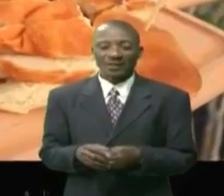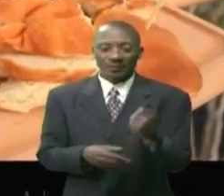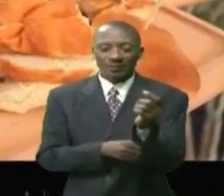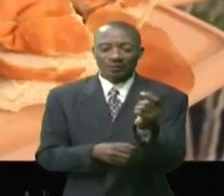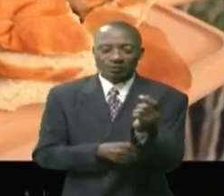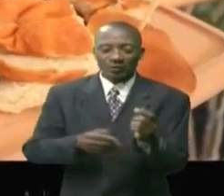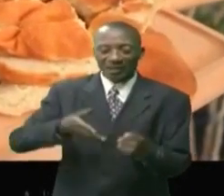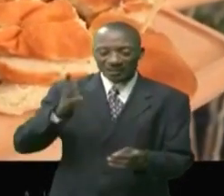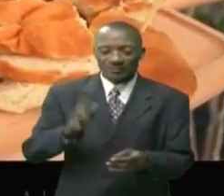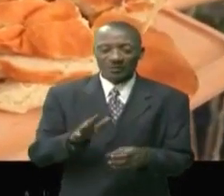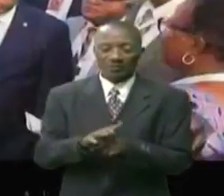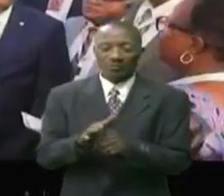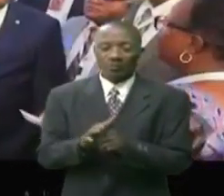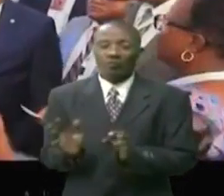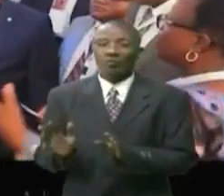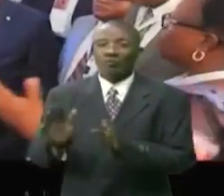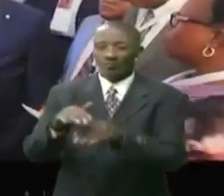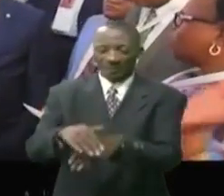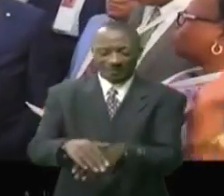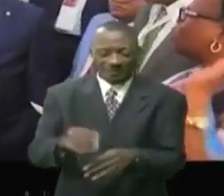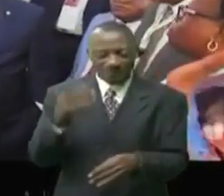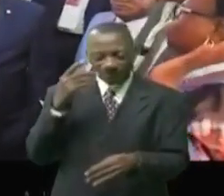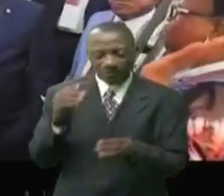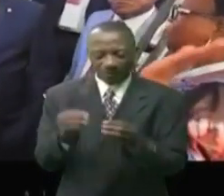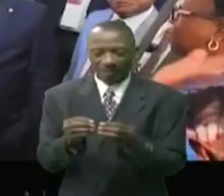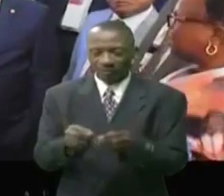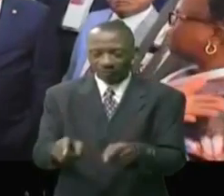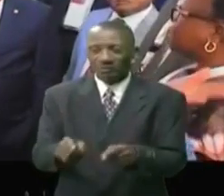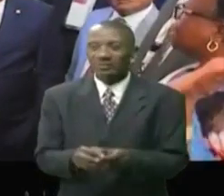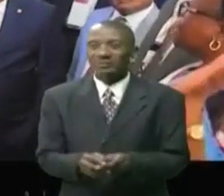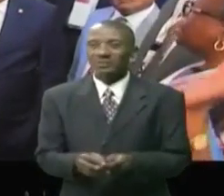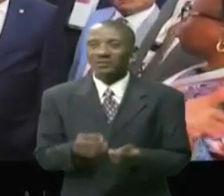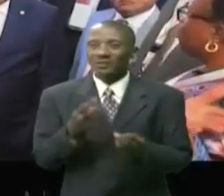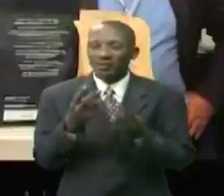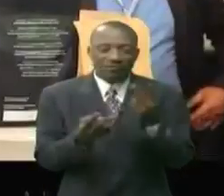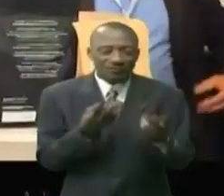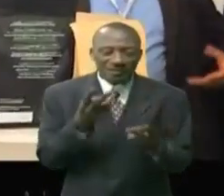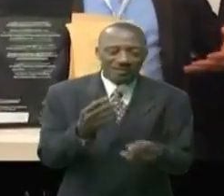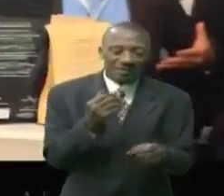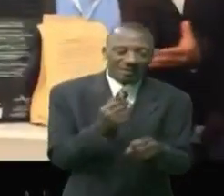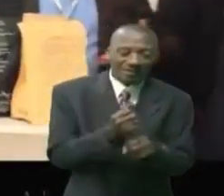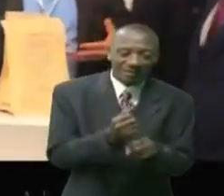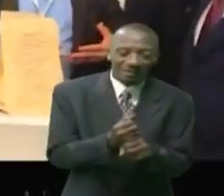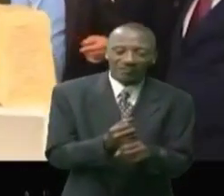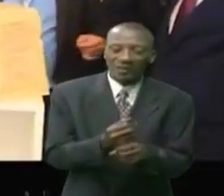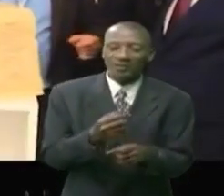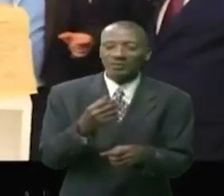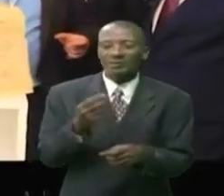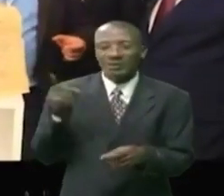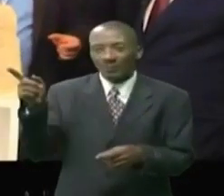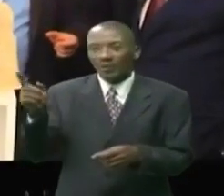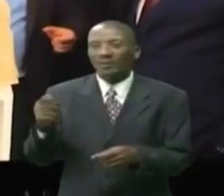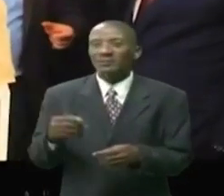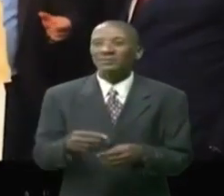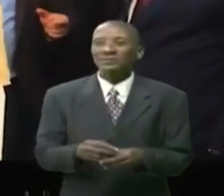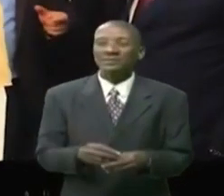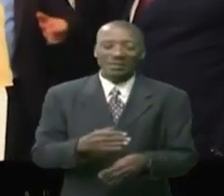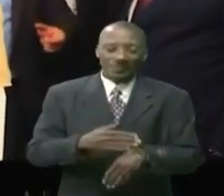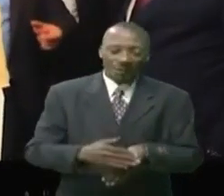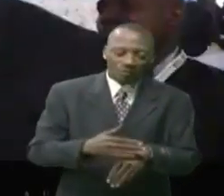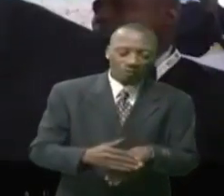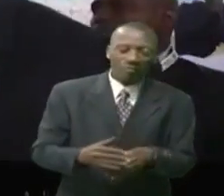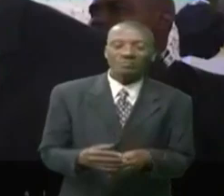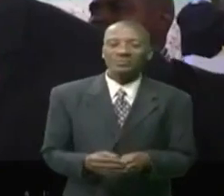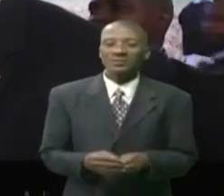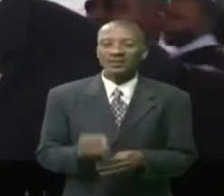moments forts, notamment les projections cinématographiques de courte durée, la remise des prix aux participants à la foire selon une